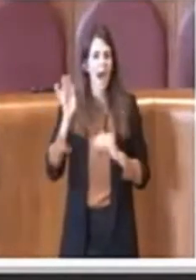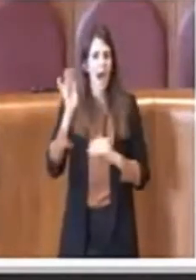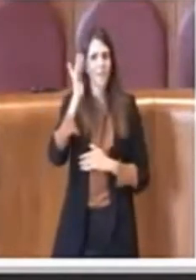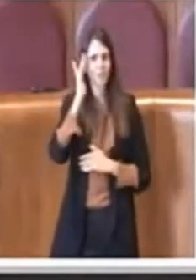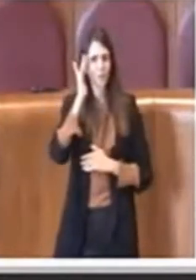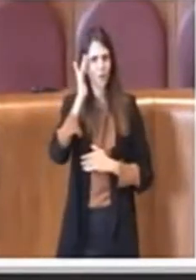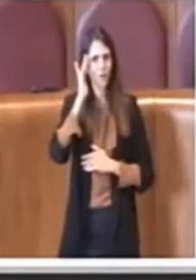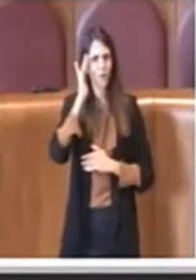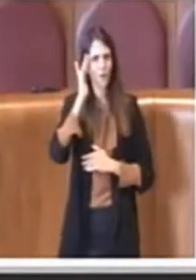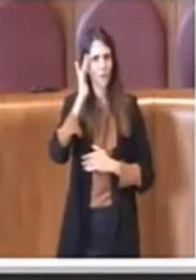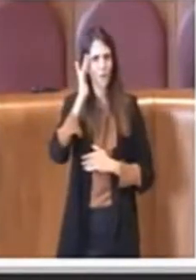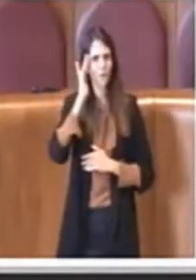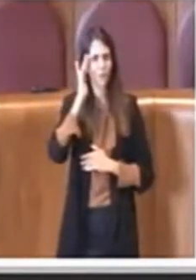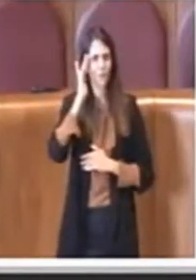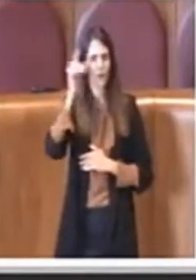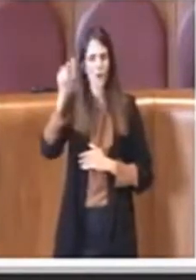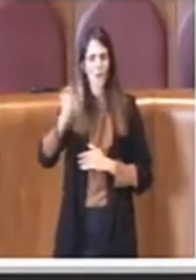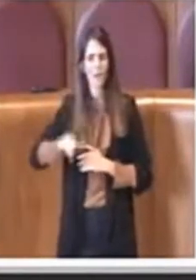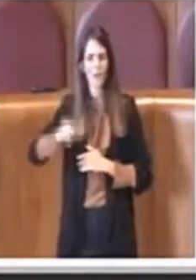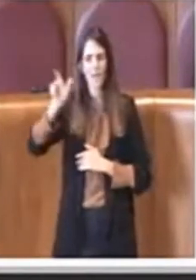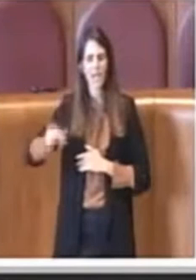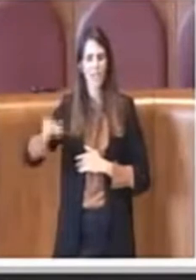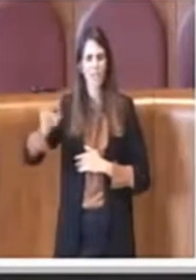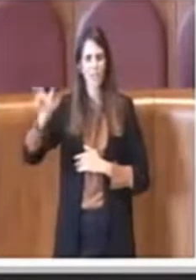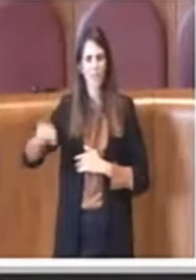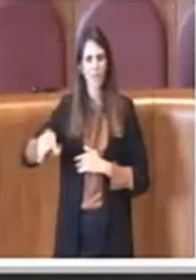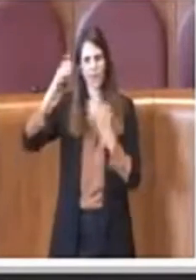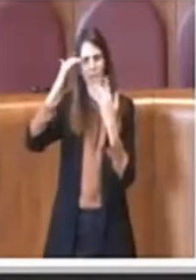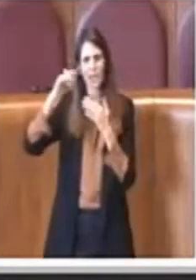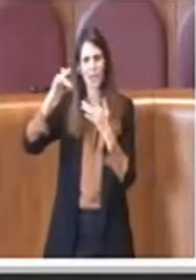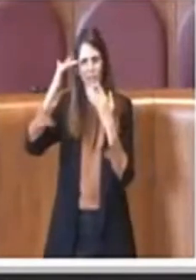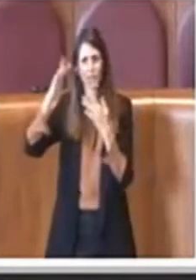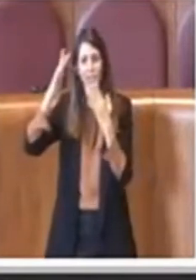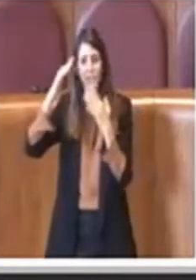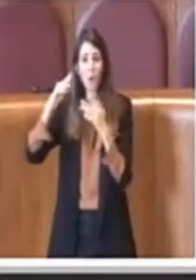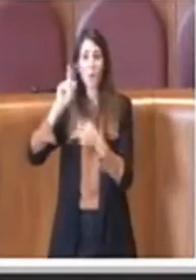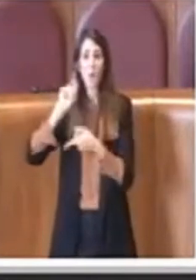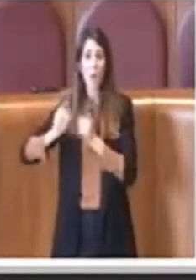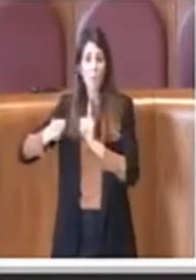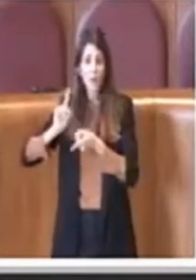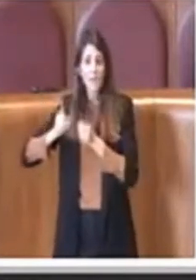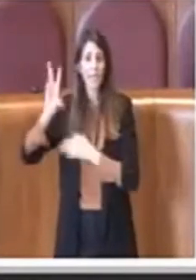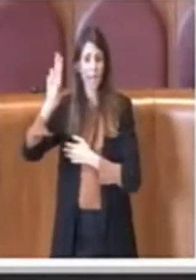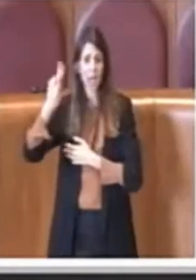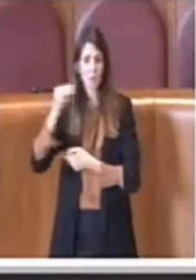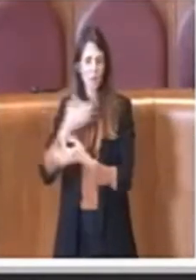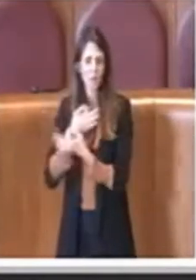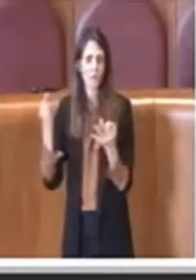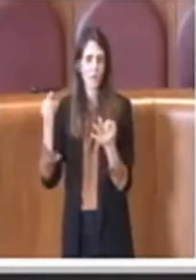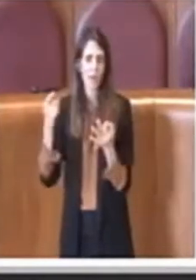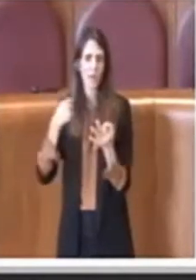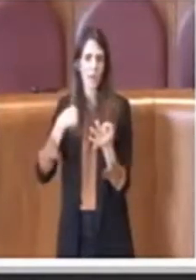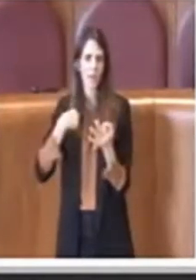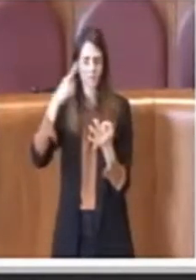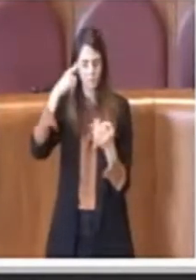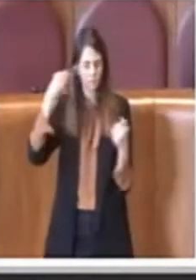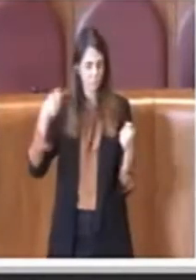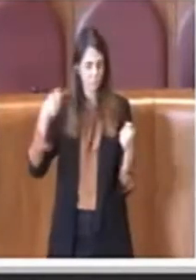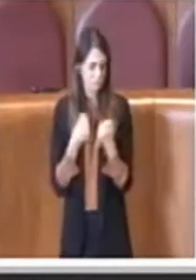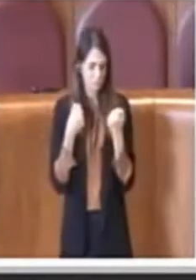chi la prassi politica la sperimenta l'ha vissuta per anni e anni e anni e col resto veramente perplessa